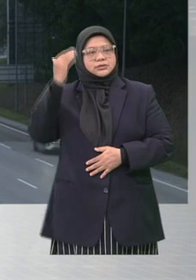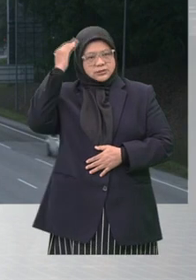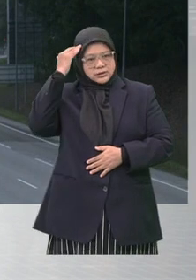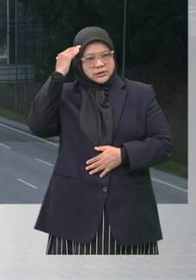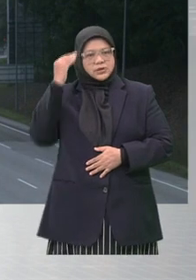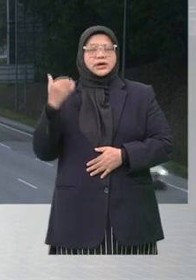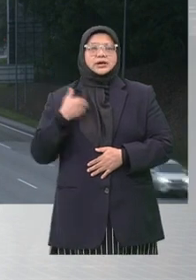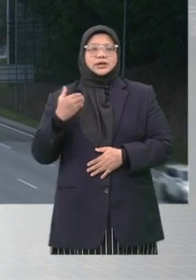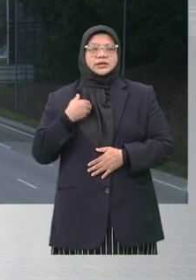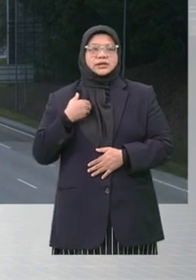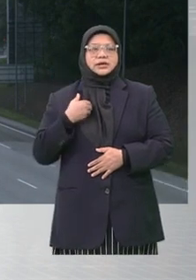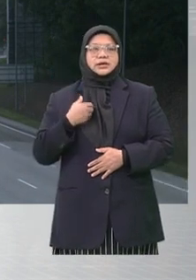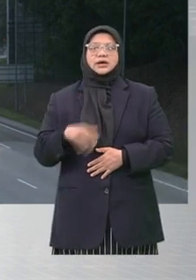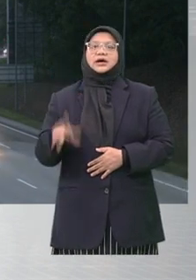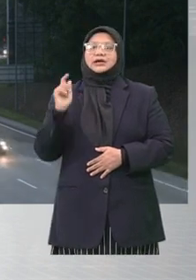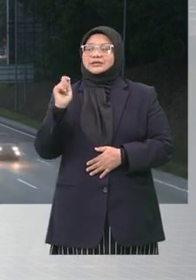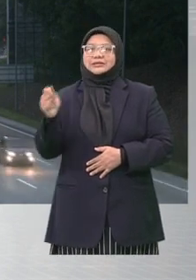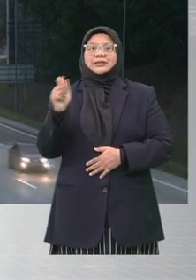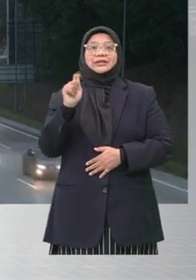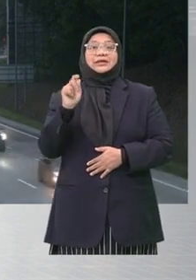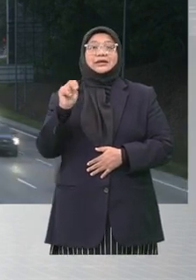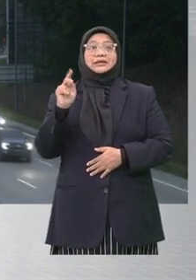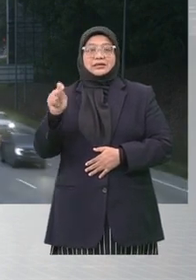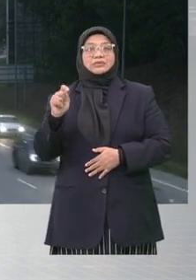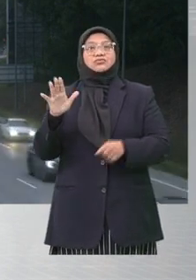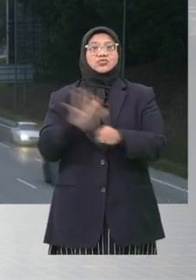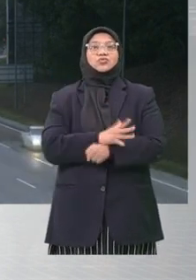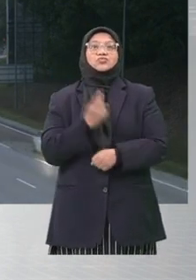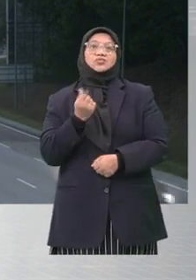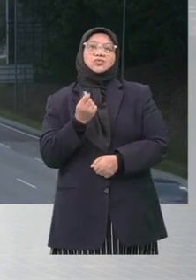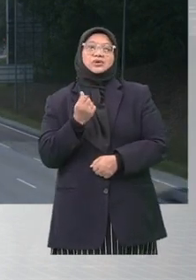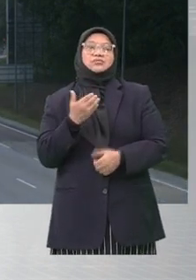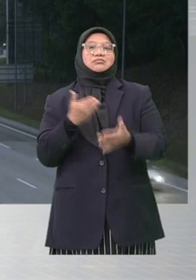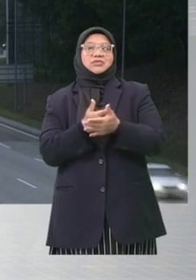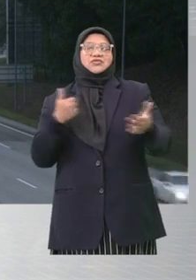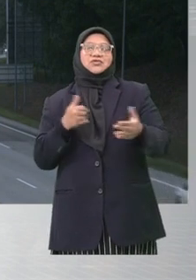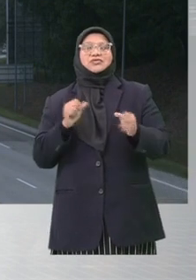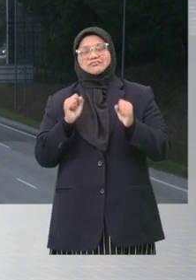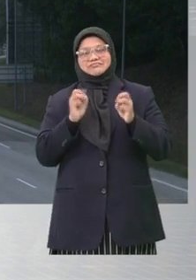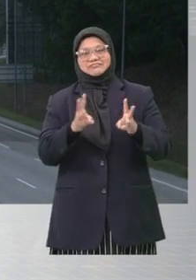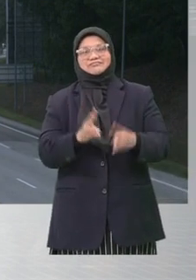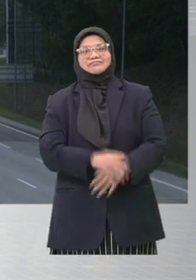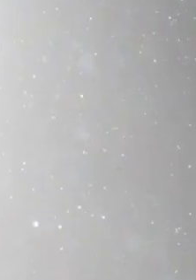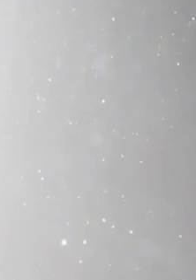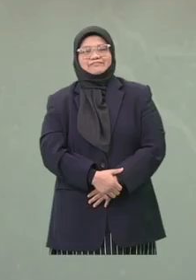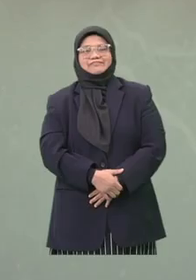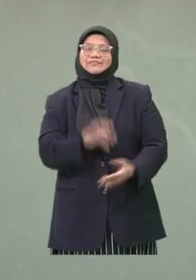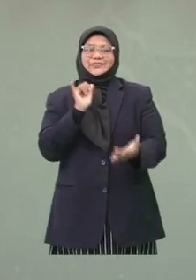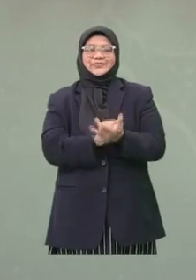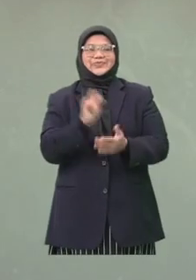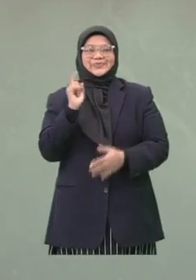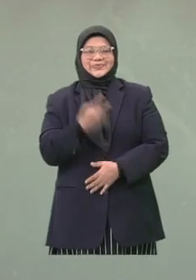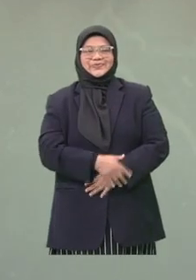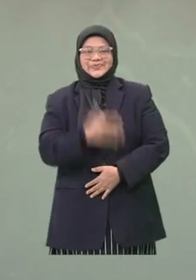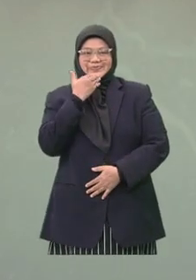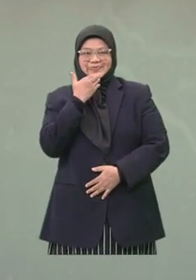baki kat Tekken itu selesai wallet adalah mencukupi sebelum memasuki lebuh raya. Baiklah, terima kasih. Baik,